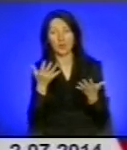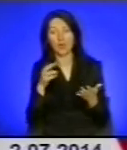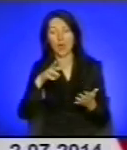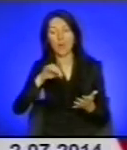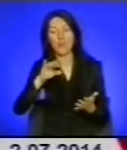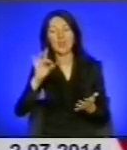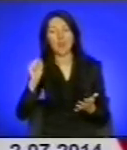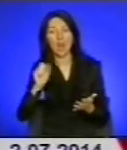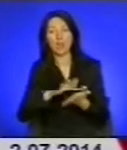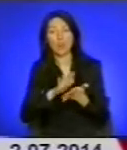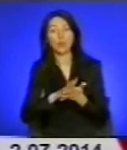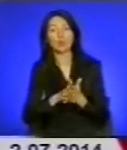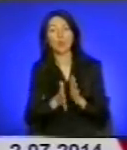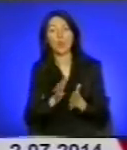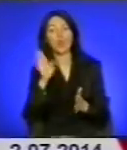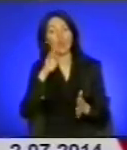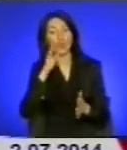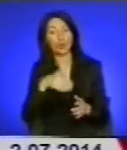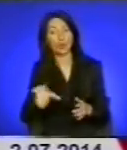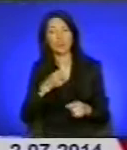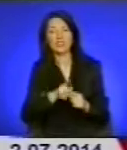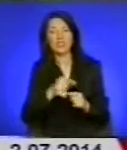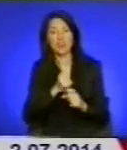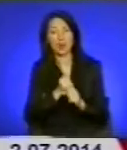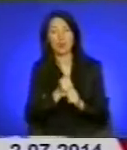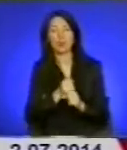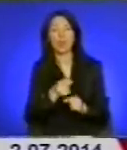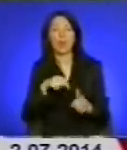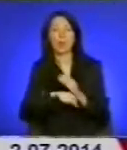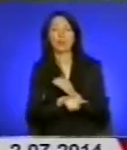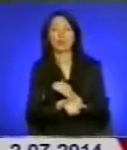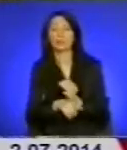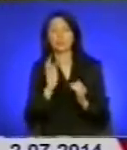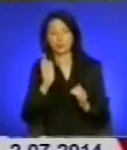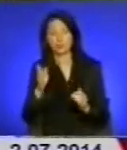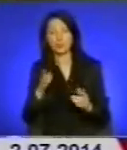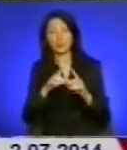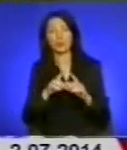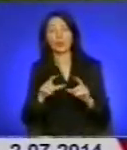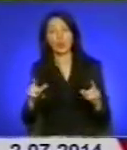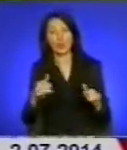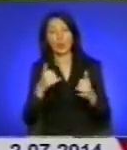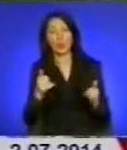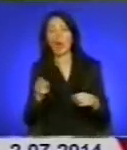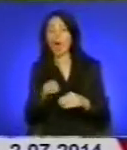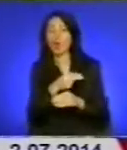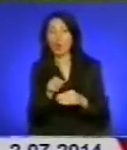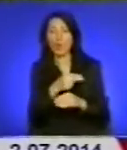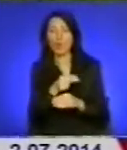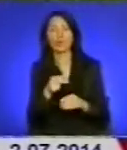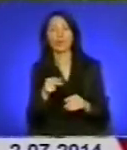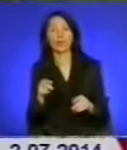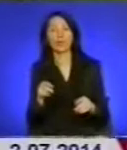болотний мул і воду усе це робить кришталеву найперспективнішим об'єктом для лікувальних та рекреаційних цілей однак